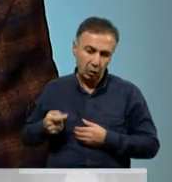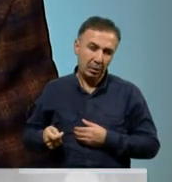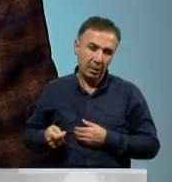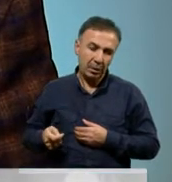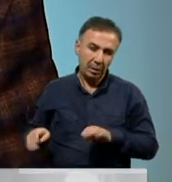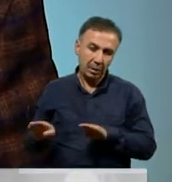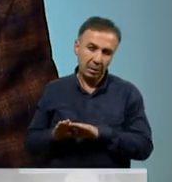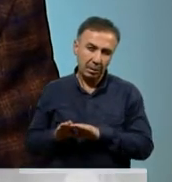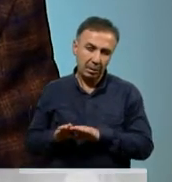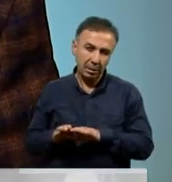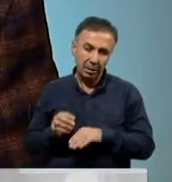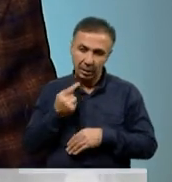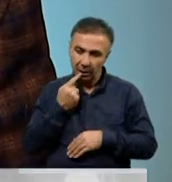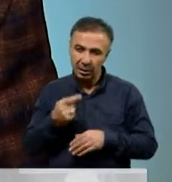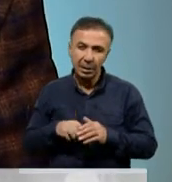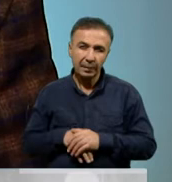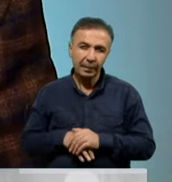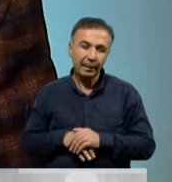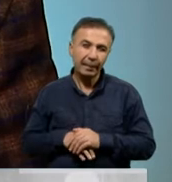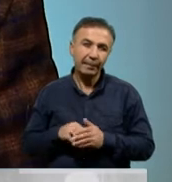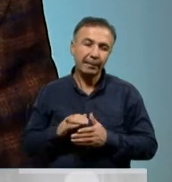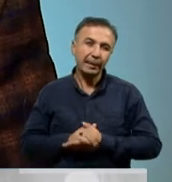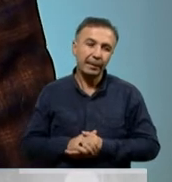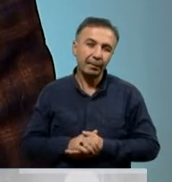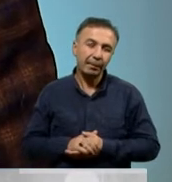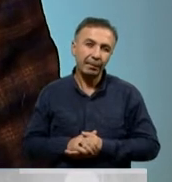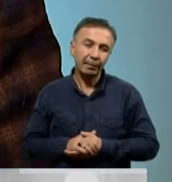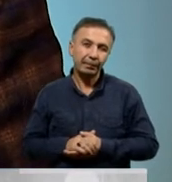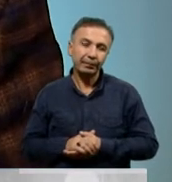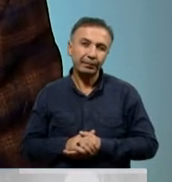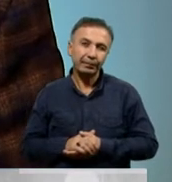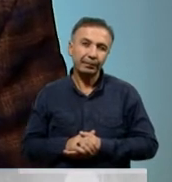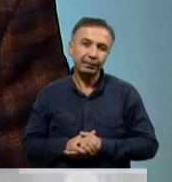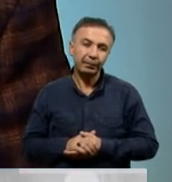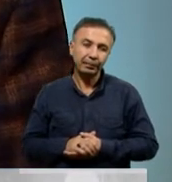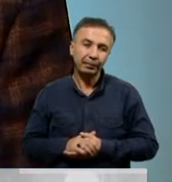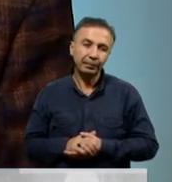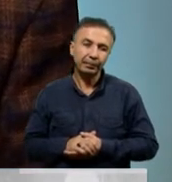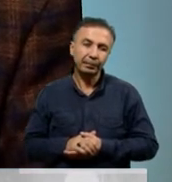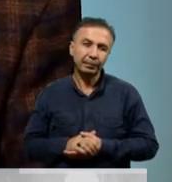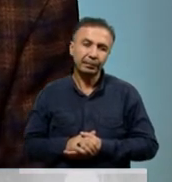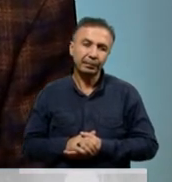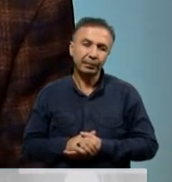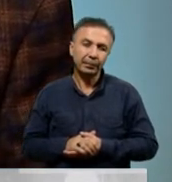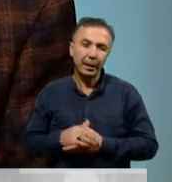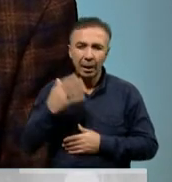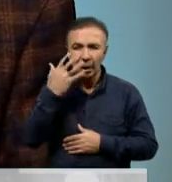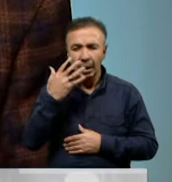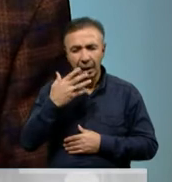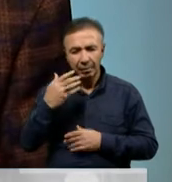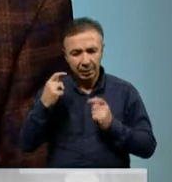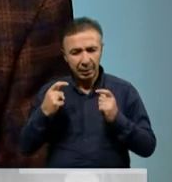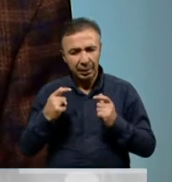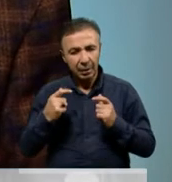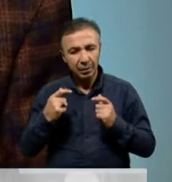yani öyle fetva olmaz yani Arabistan'la karşılaşıyoruz adamı